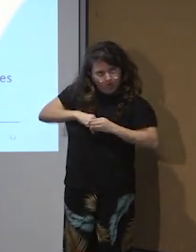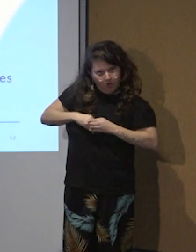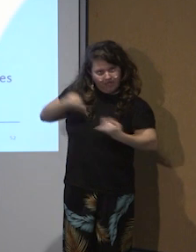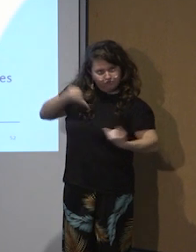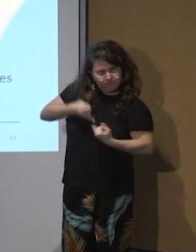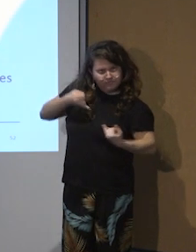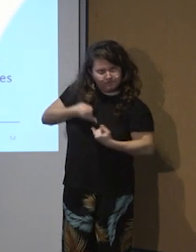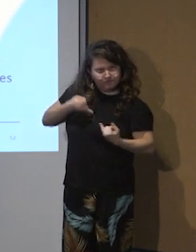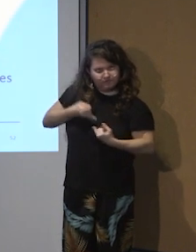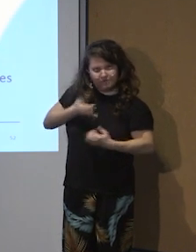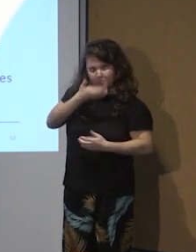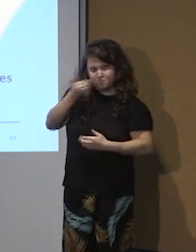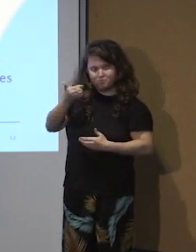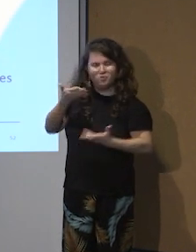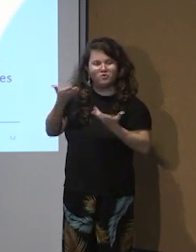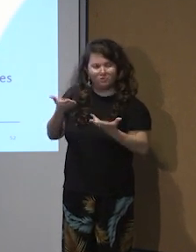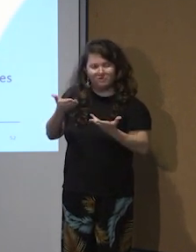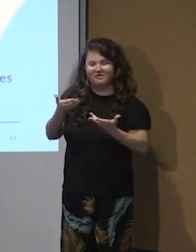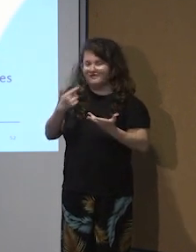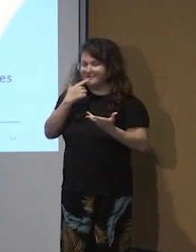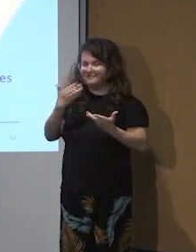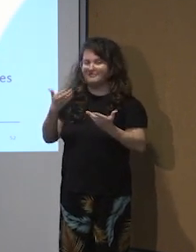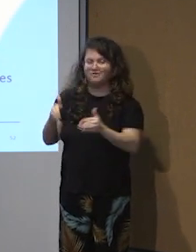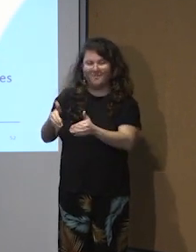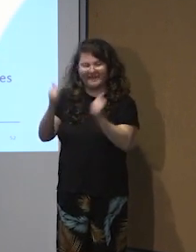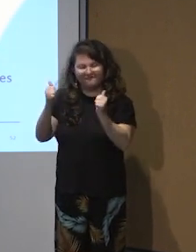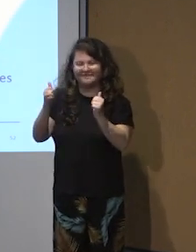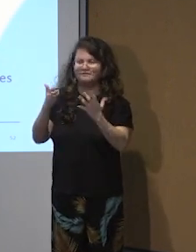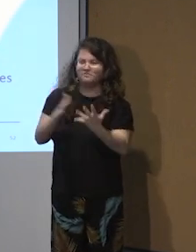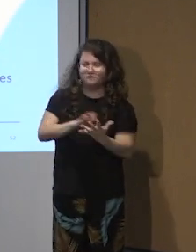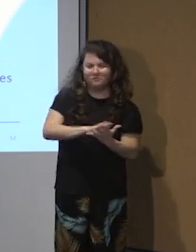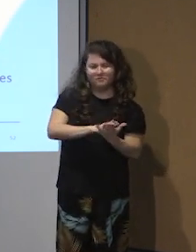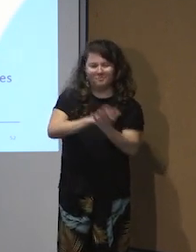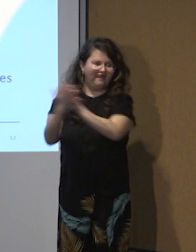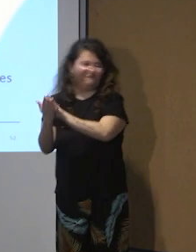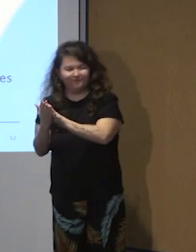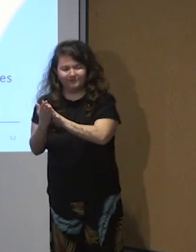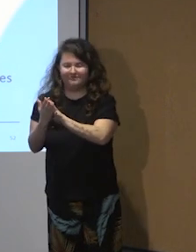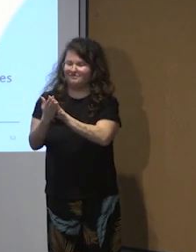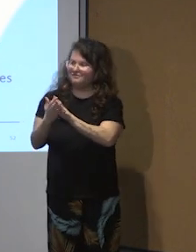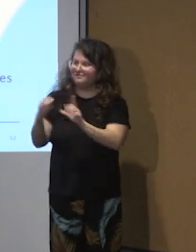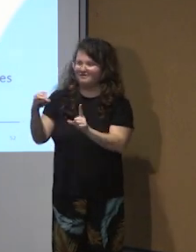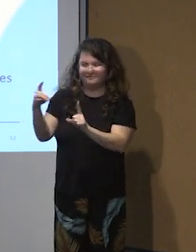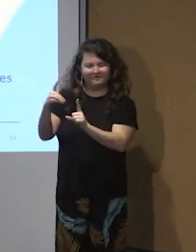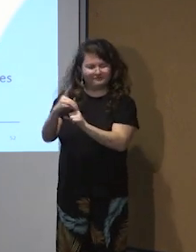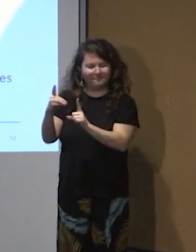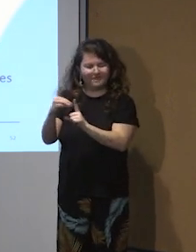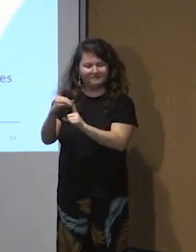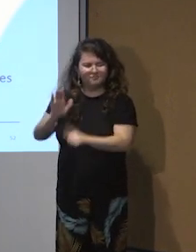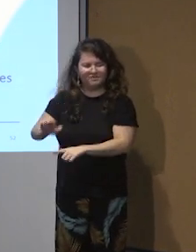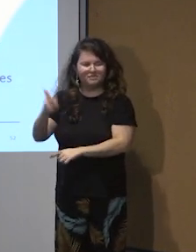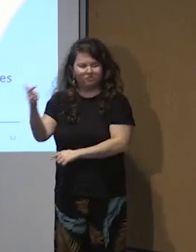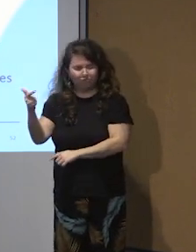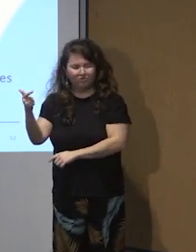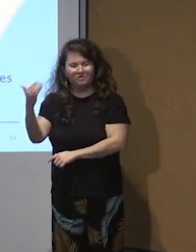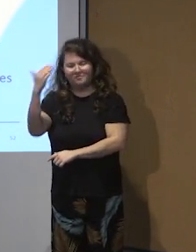de passer du prédiabète au diabète type 2. On dit que vous êtes diabétique quand il y a 2 dosages de glycémie supérieurs à 1,26. Donc, si votre